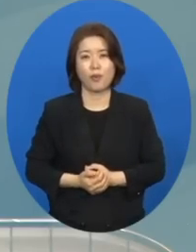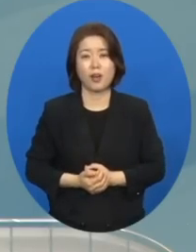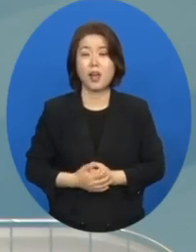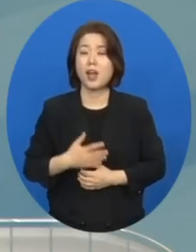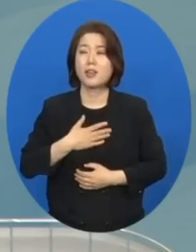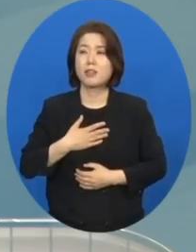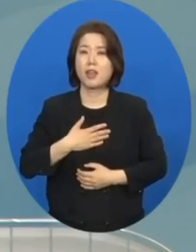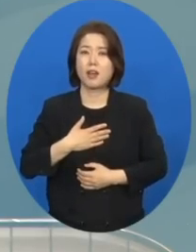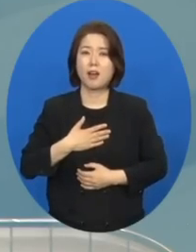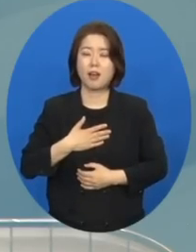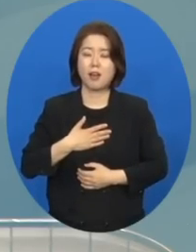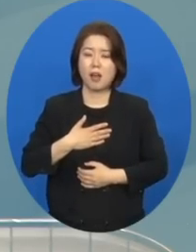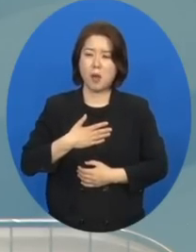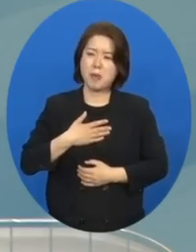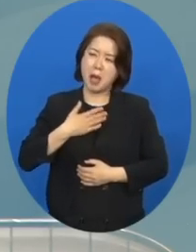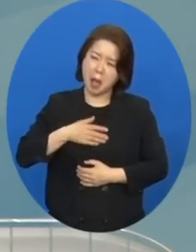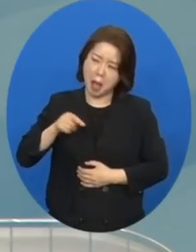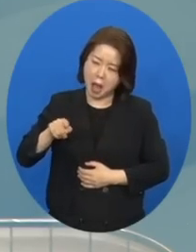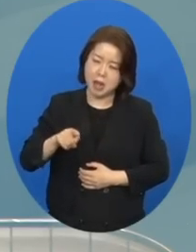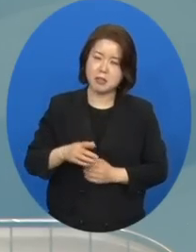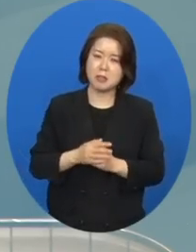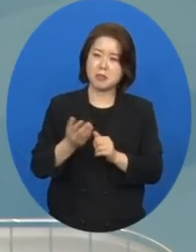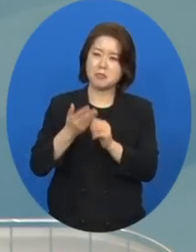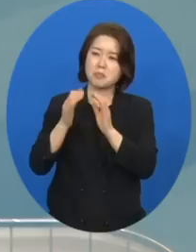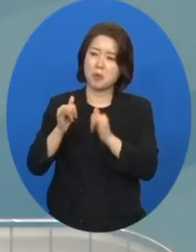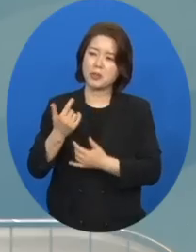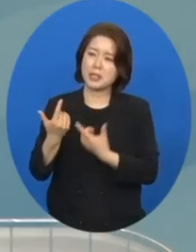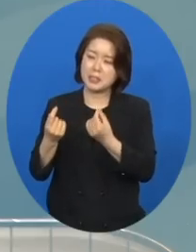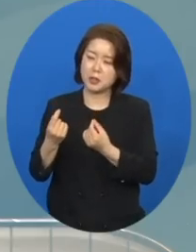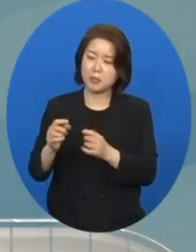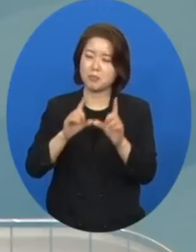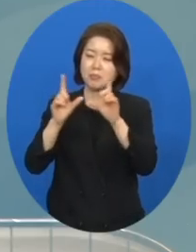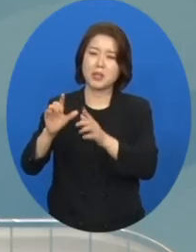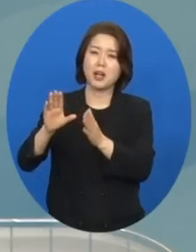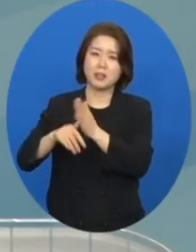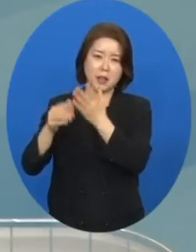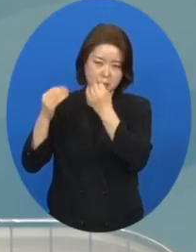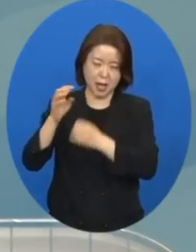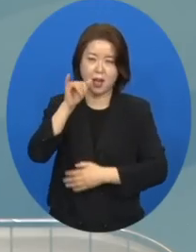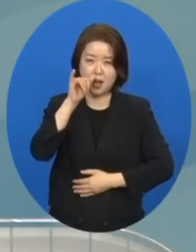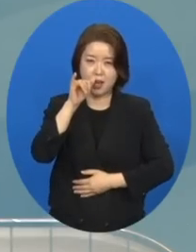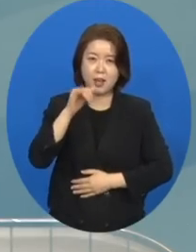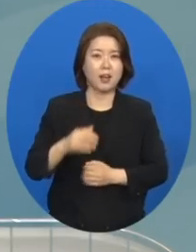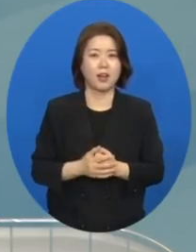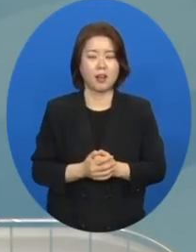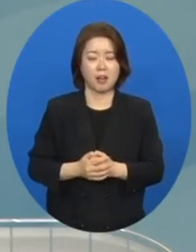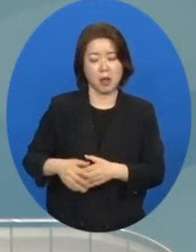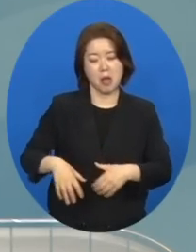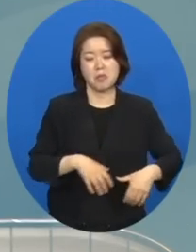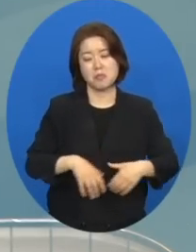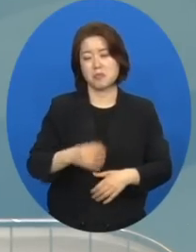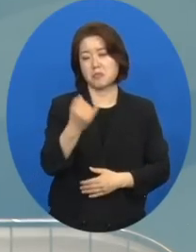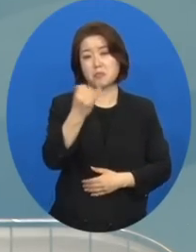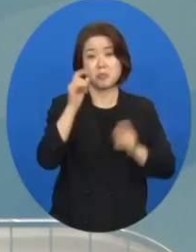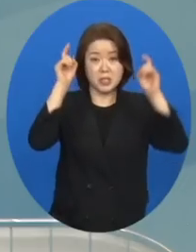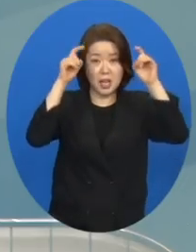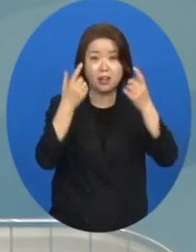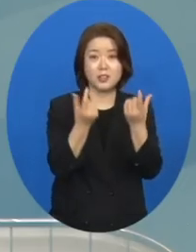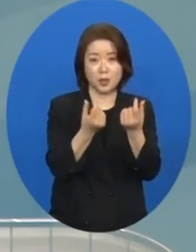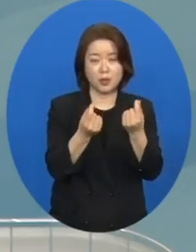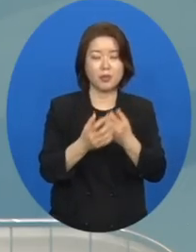내가 스스로 목자 인 냥 살아갔던 저게 참 많이 있습니다 아까 어정 병이 많아 는 양처럼